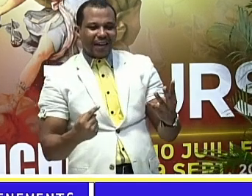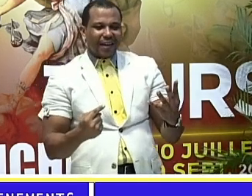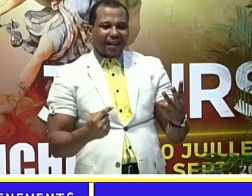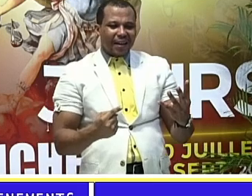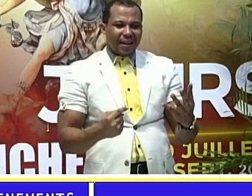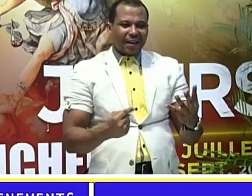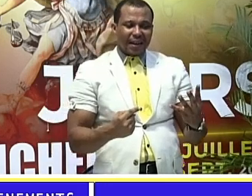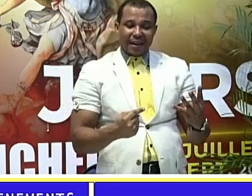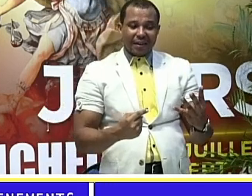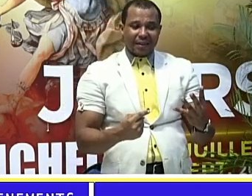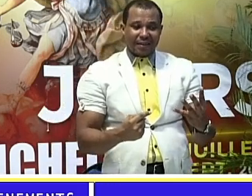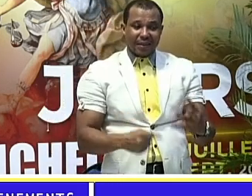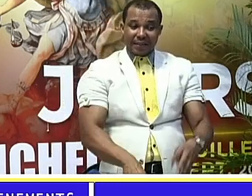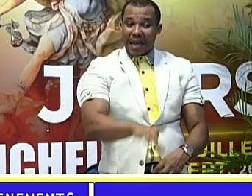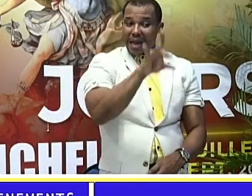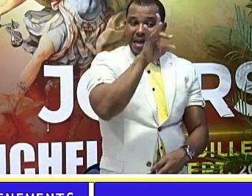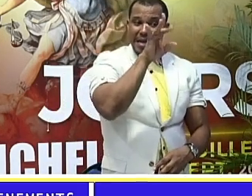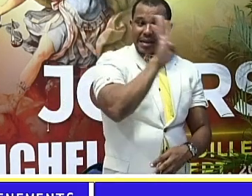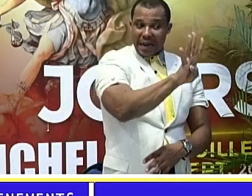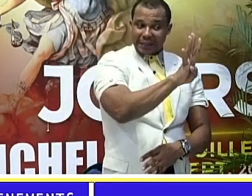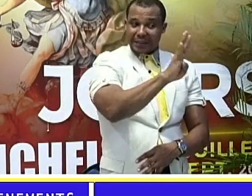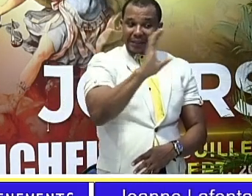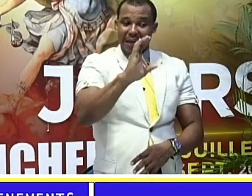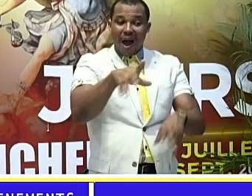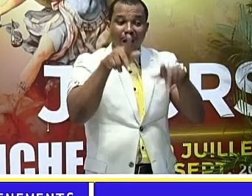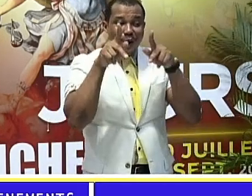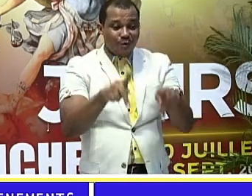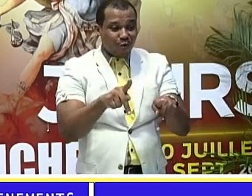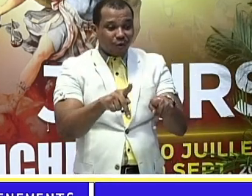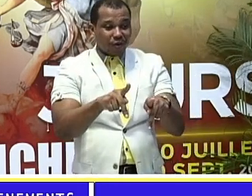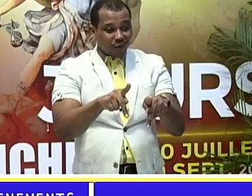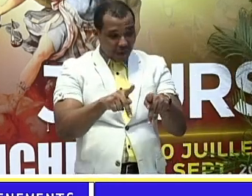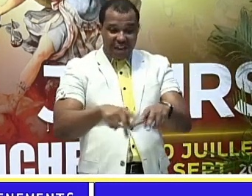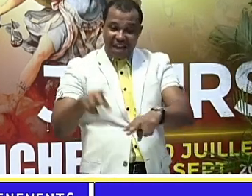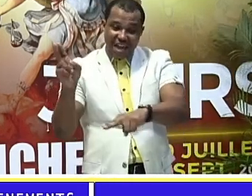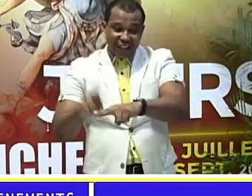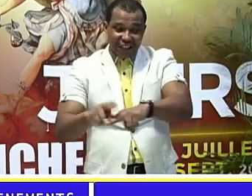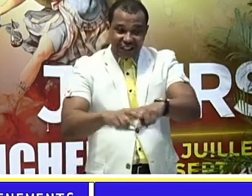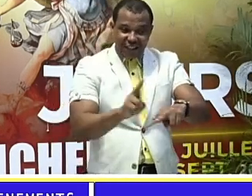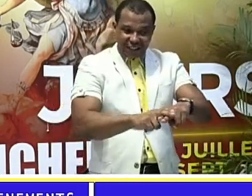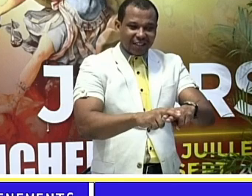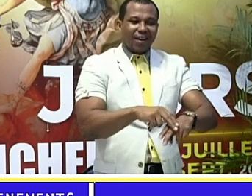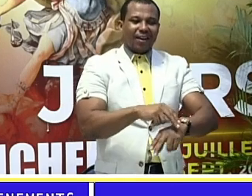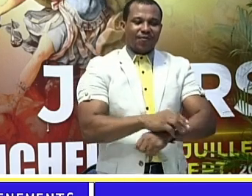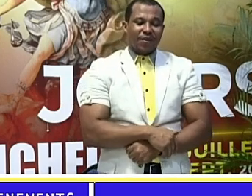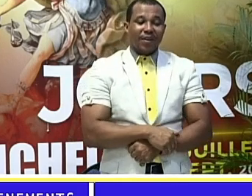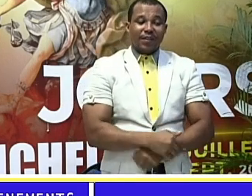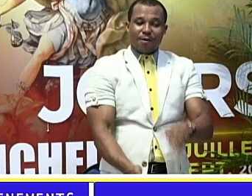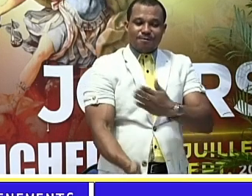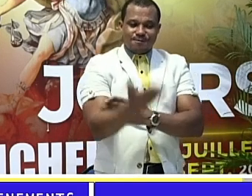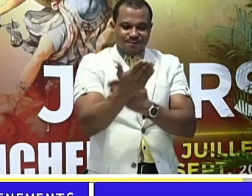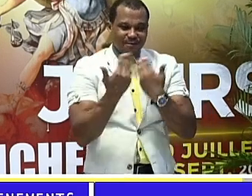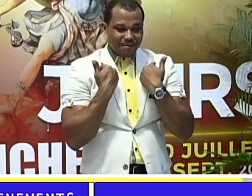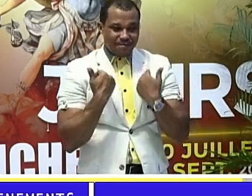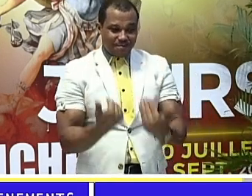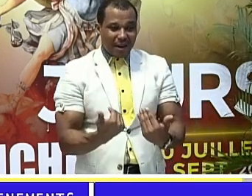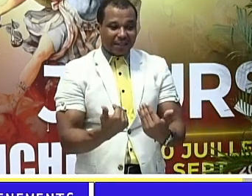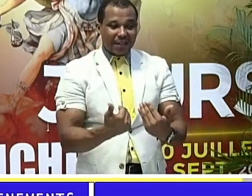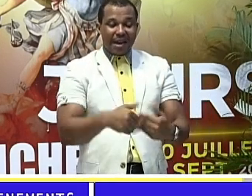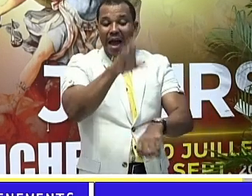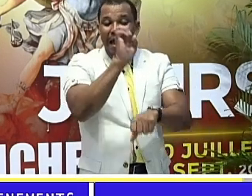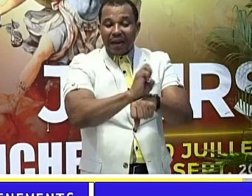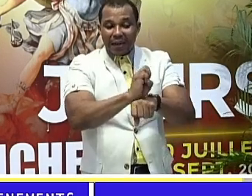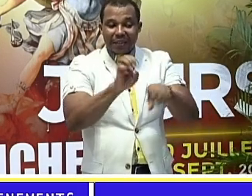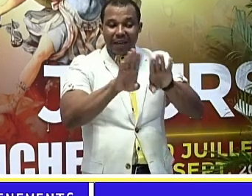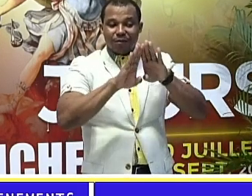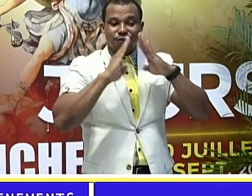pris presque 400 personnes, c'est jeudi à la matin, l'église l'a inaugurée. Sans doute, mais cela, il